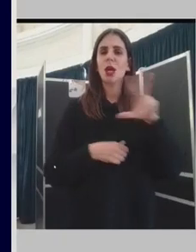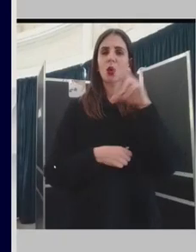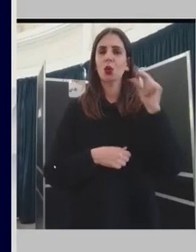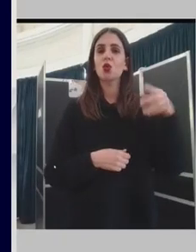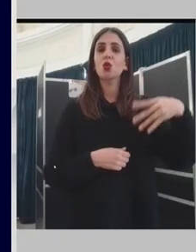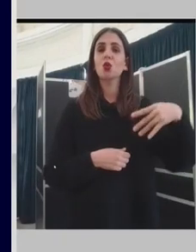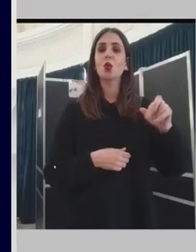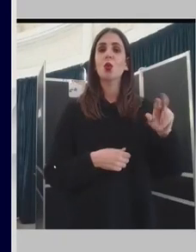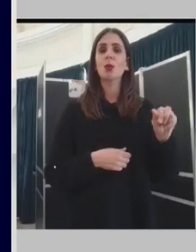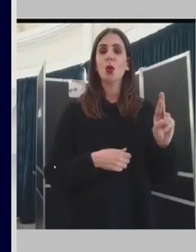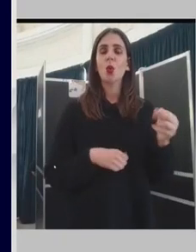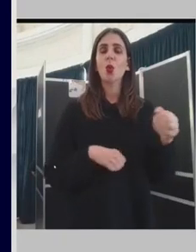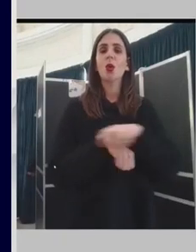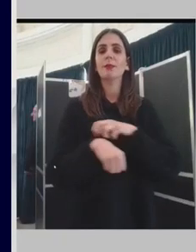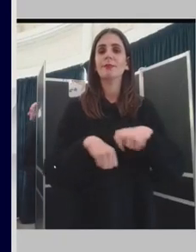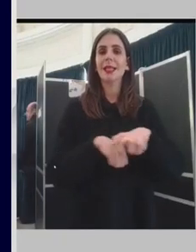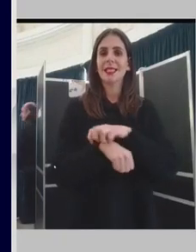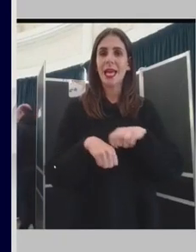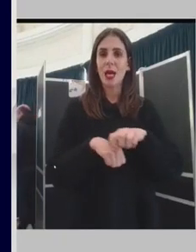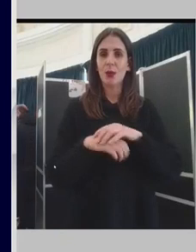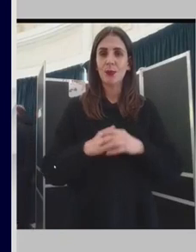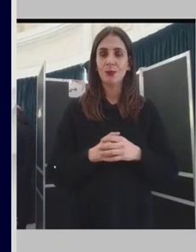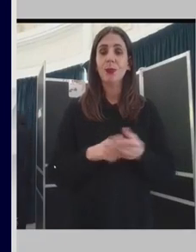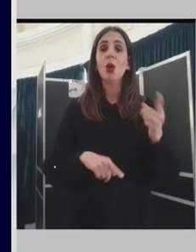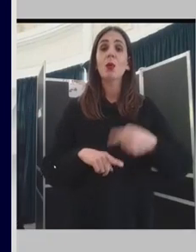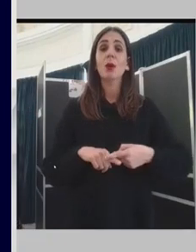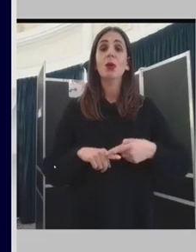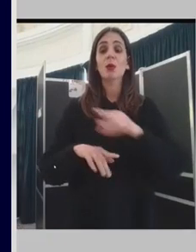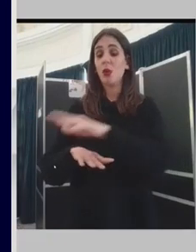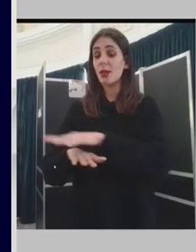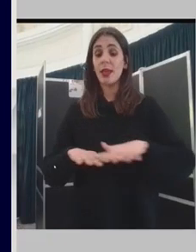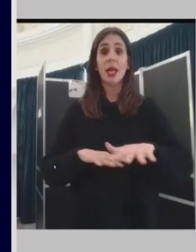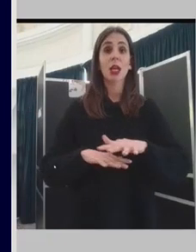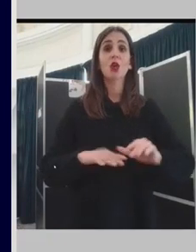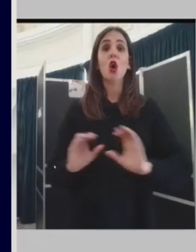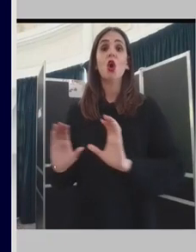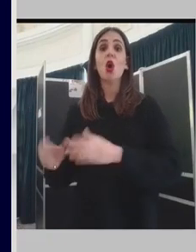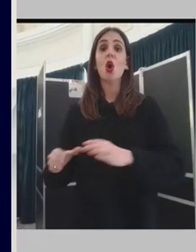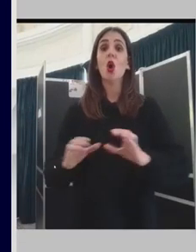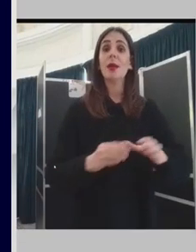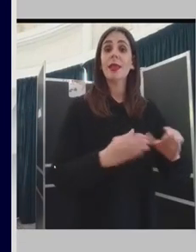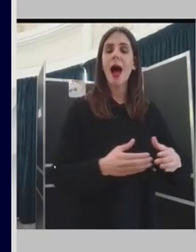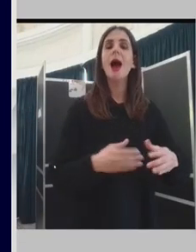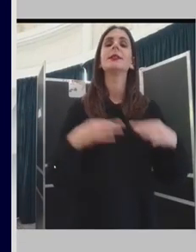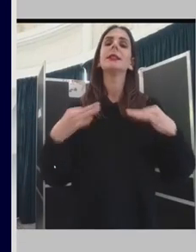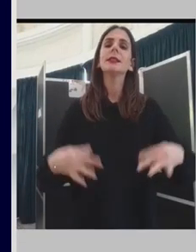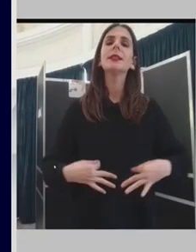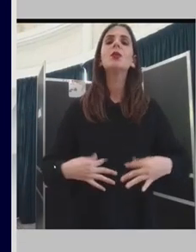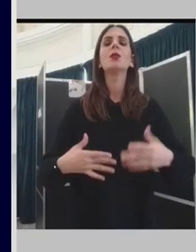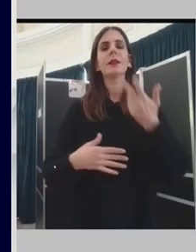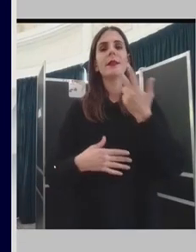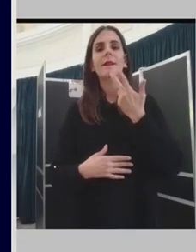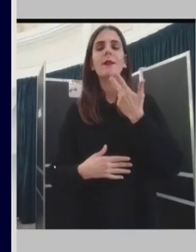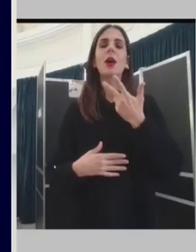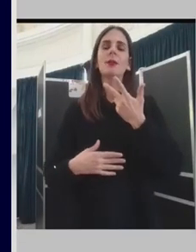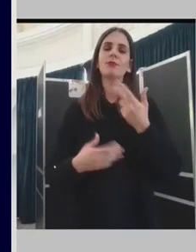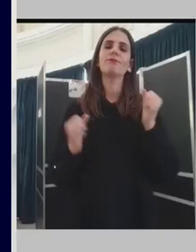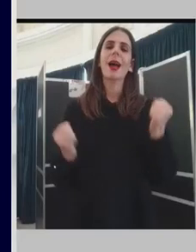MIUR. I comitati sui territori invitano gli istituti a partecipare a questa